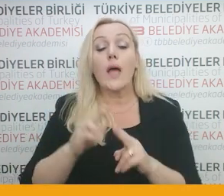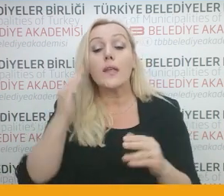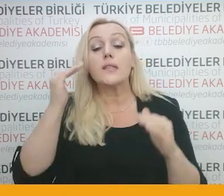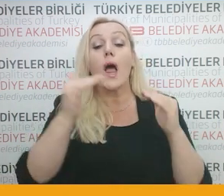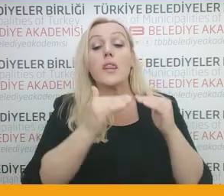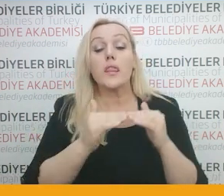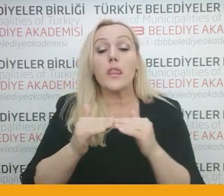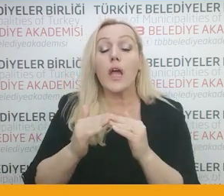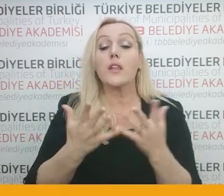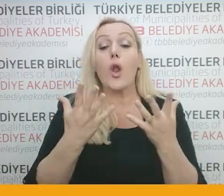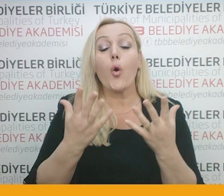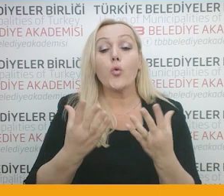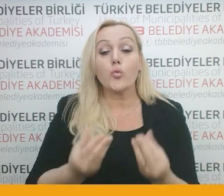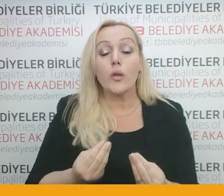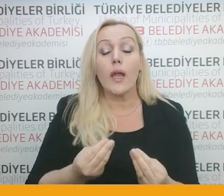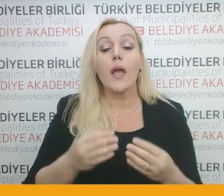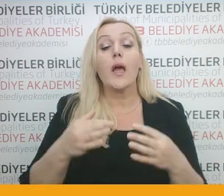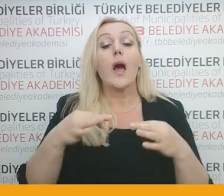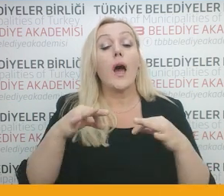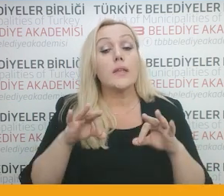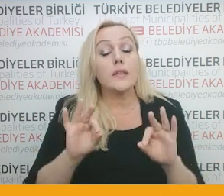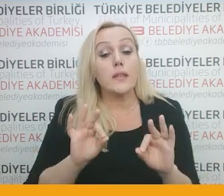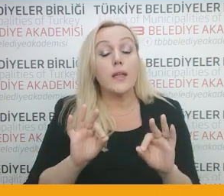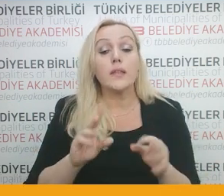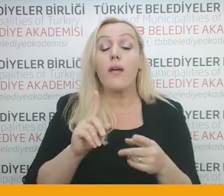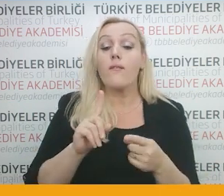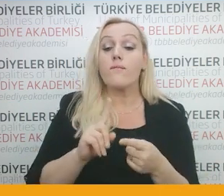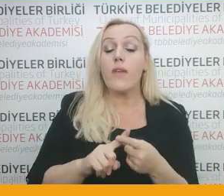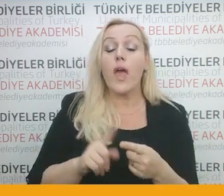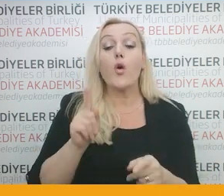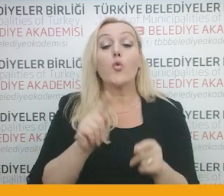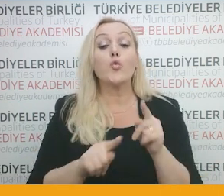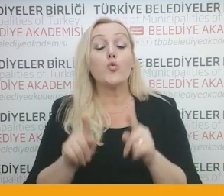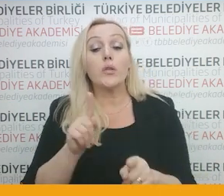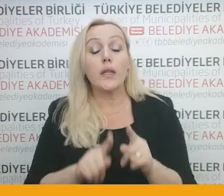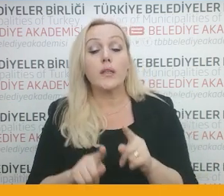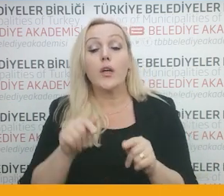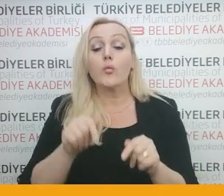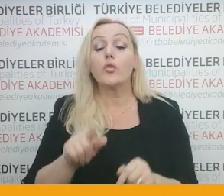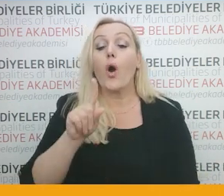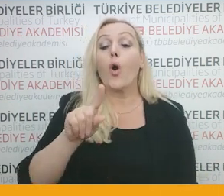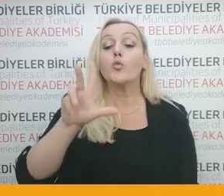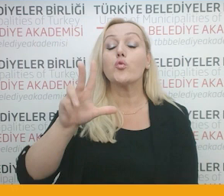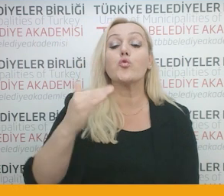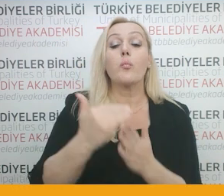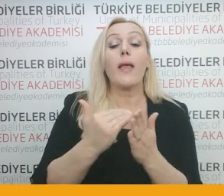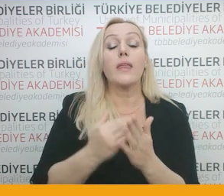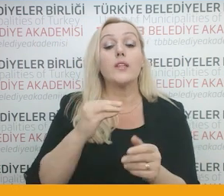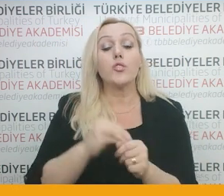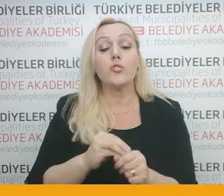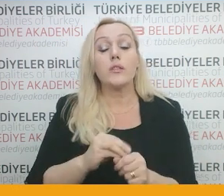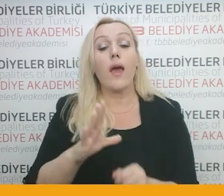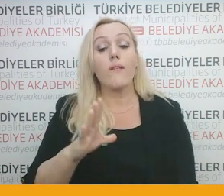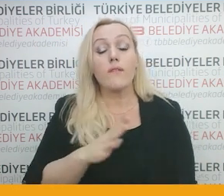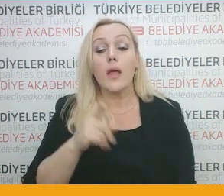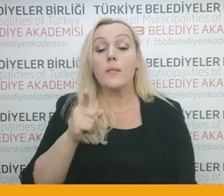olarak belirlenen bir sınıflandırmaya tabi tutularak hazırlanır ve uygulanır. Bu da 13. maddede geçen ifade.